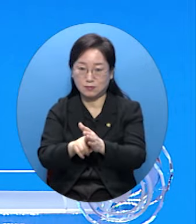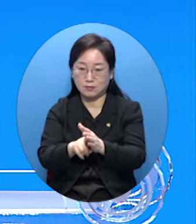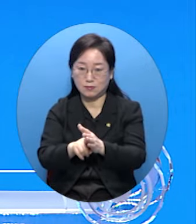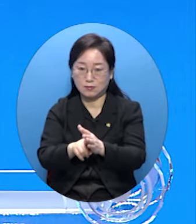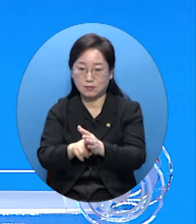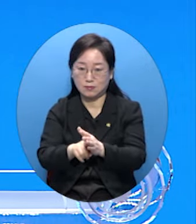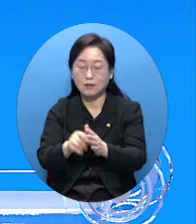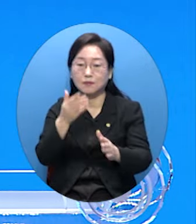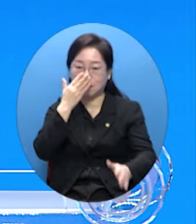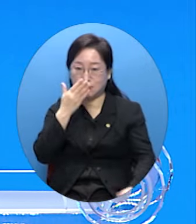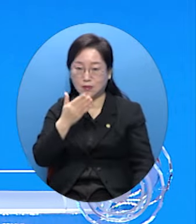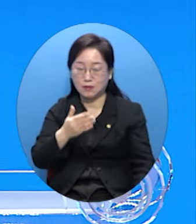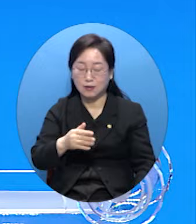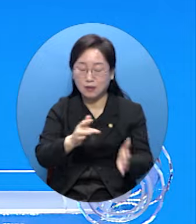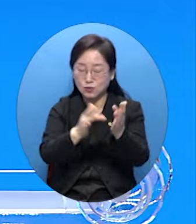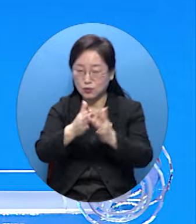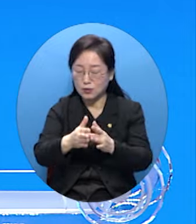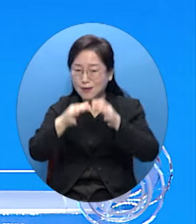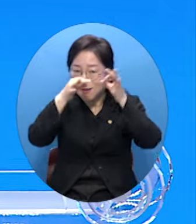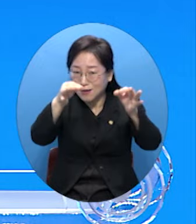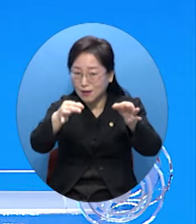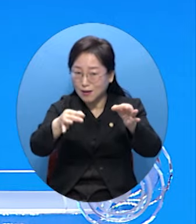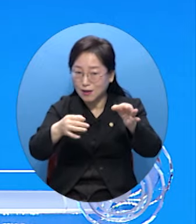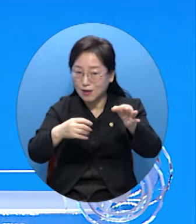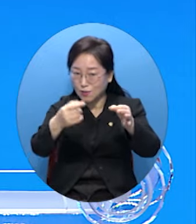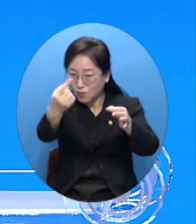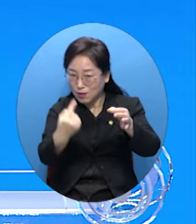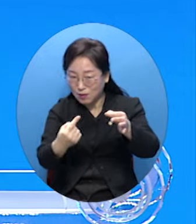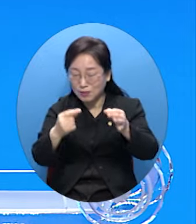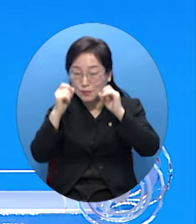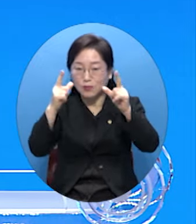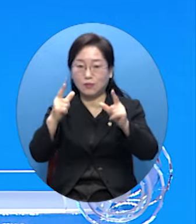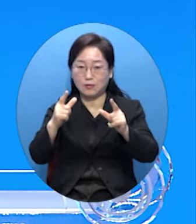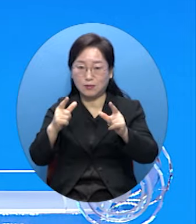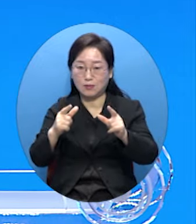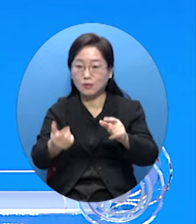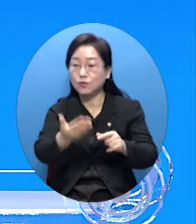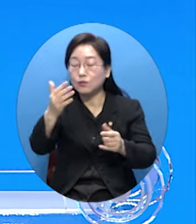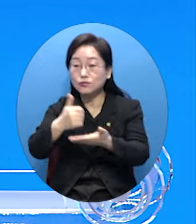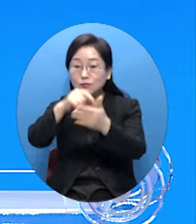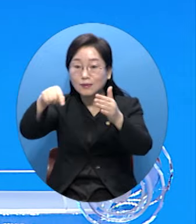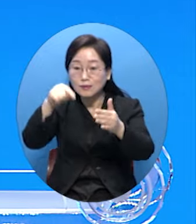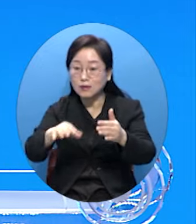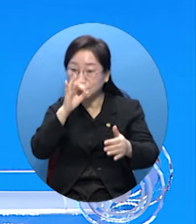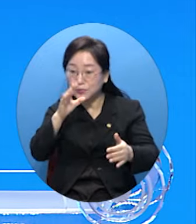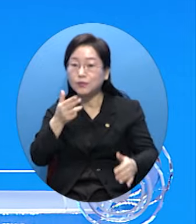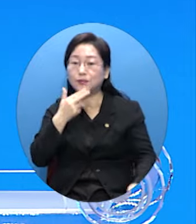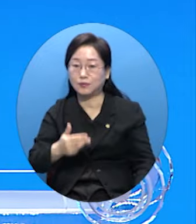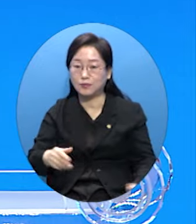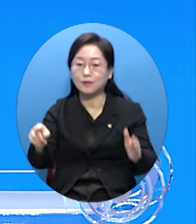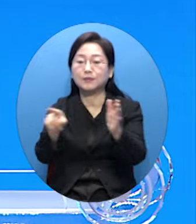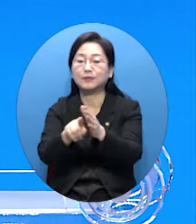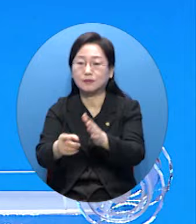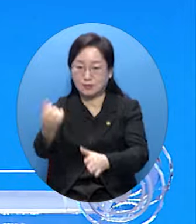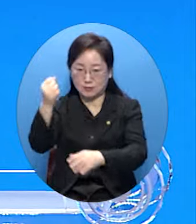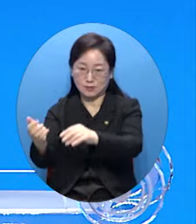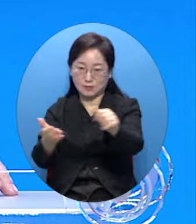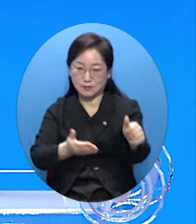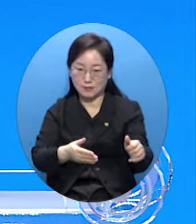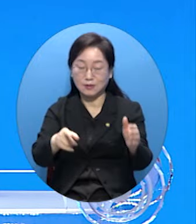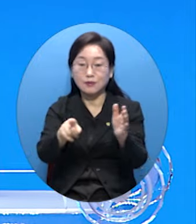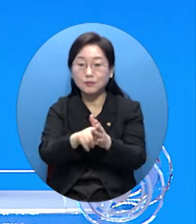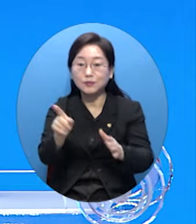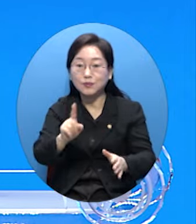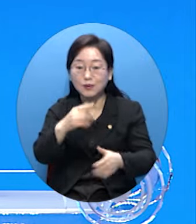내 음성을 들으면 난 눈을 뜰 것이다. 여러분 주님 안에서 불가능이 없습니다. 그 믿음입니다. 근데 그 믿음은